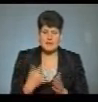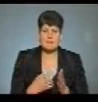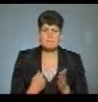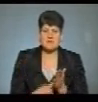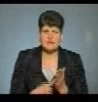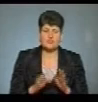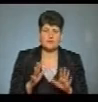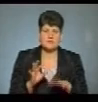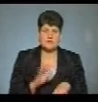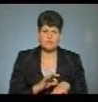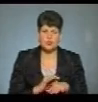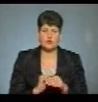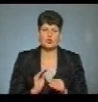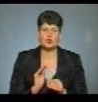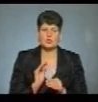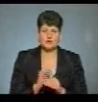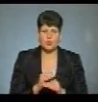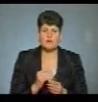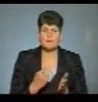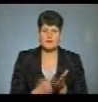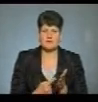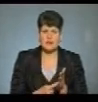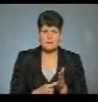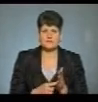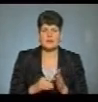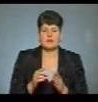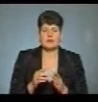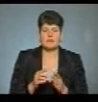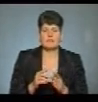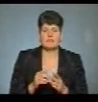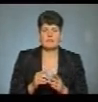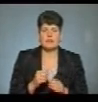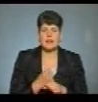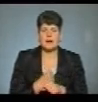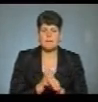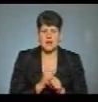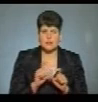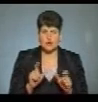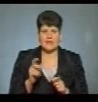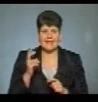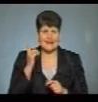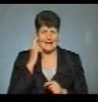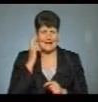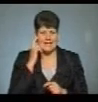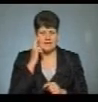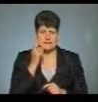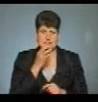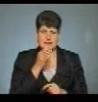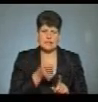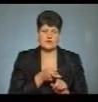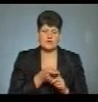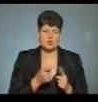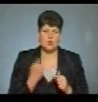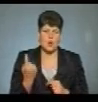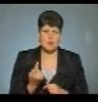випадків захворювання додатково підтвердять у референс-лабораторії Києва. Про це сказала головна інфекціоністка цієї області